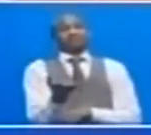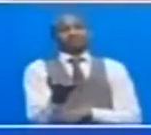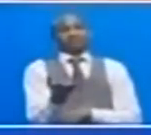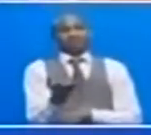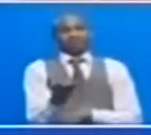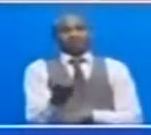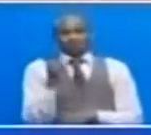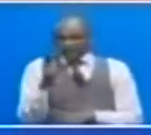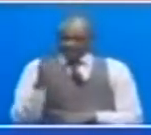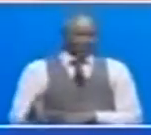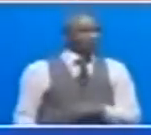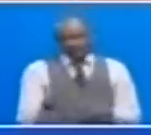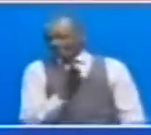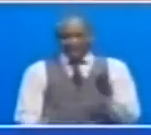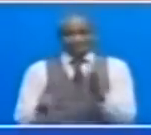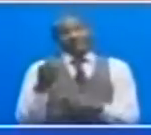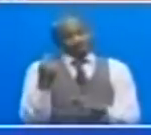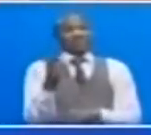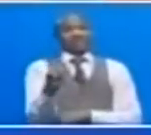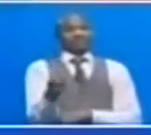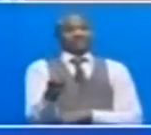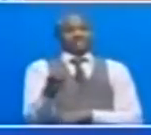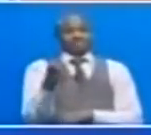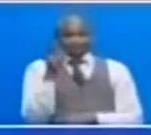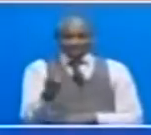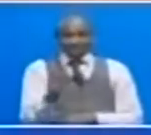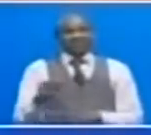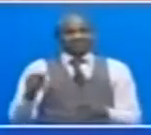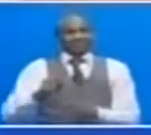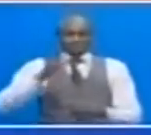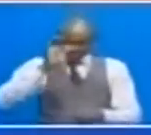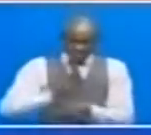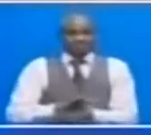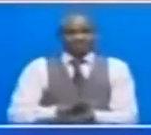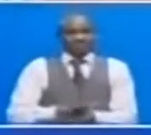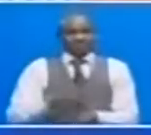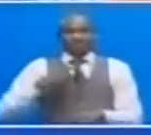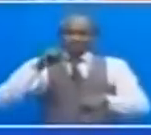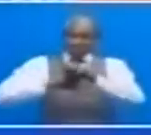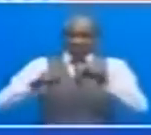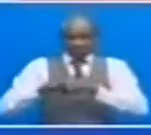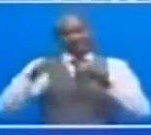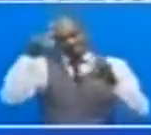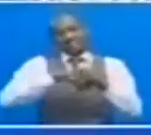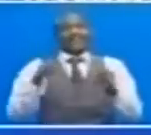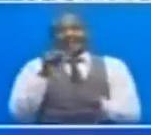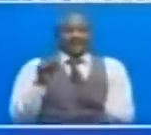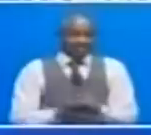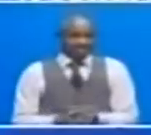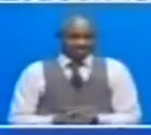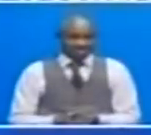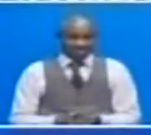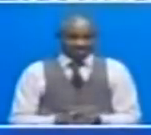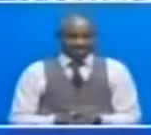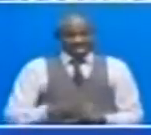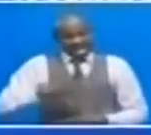ikampiga yule mmoja akapigwa sana mpaka akaikuwa chini akakanyagwa, wakawashika wote wakawatia pingo kwa tendeni ya gari. Sisi